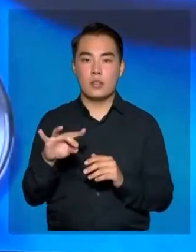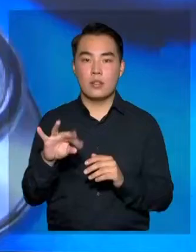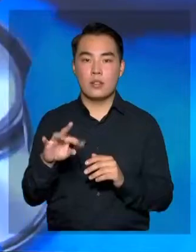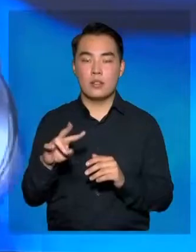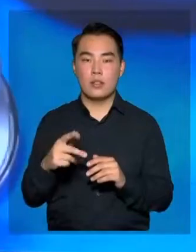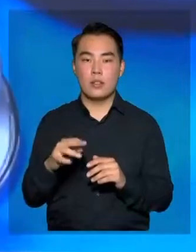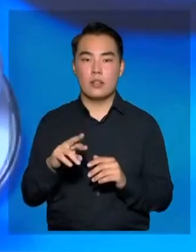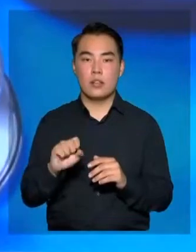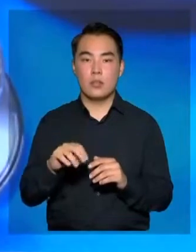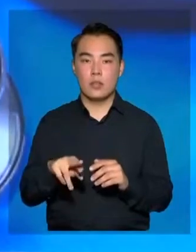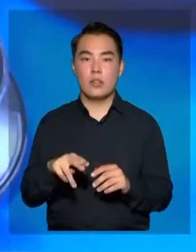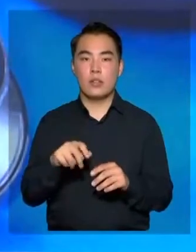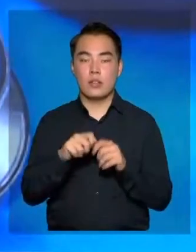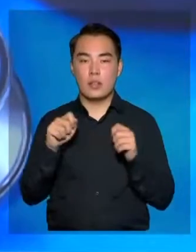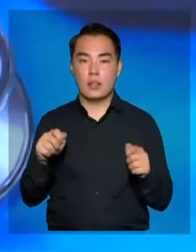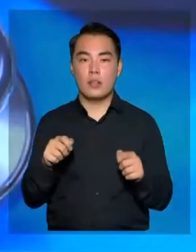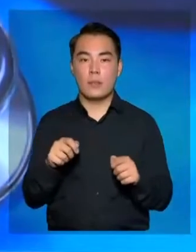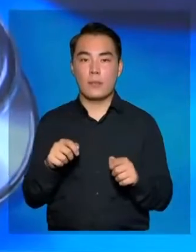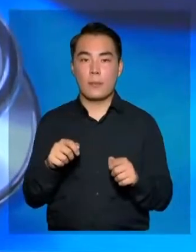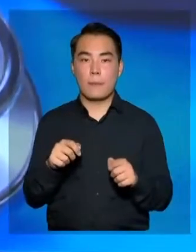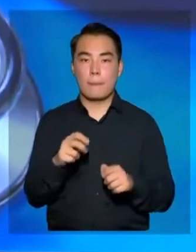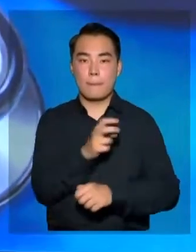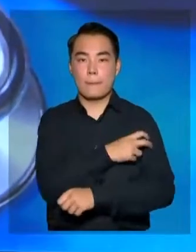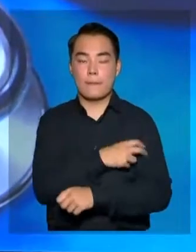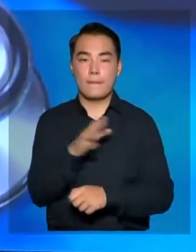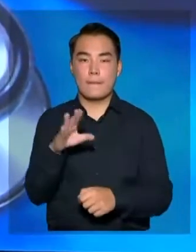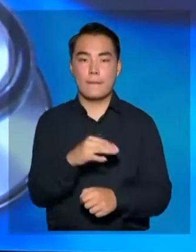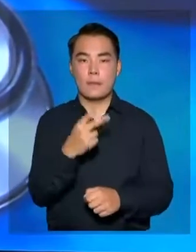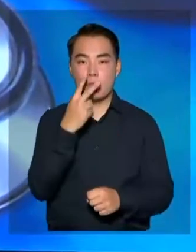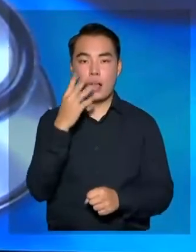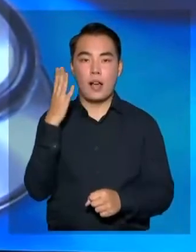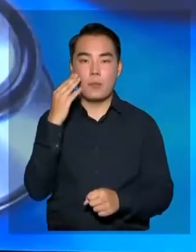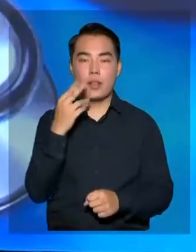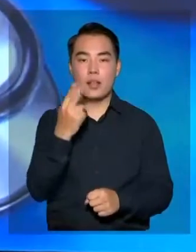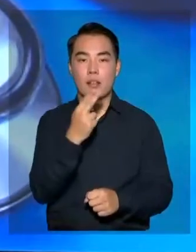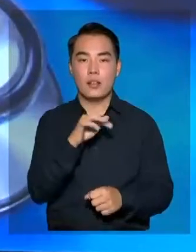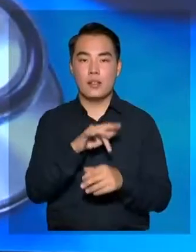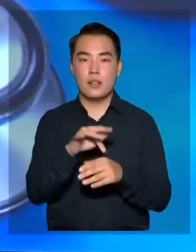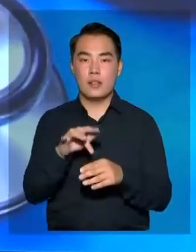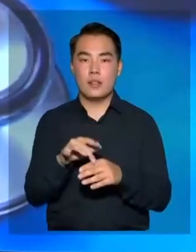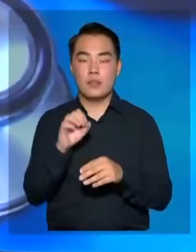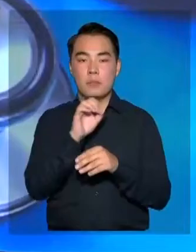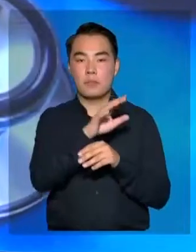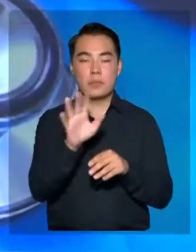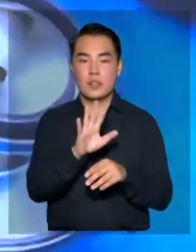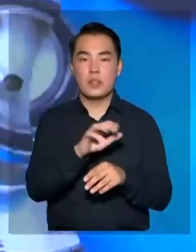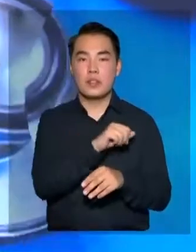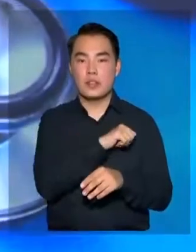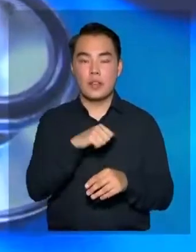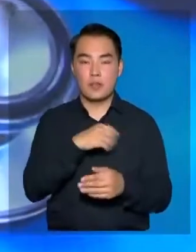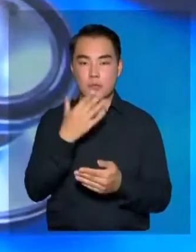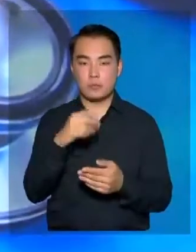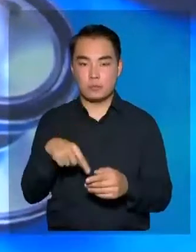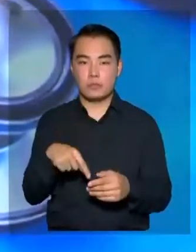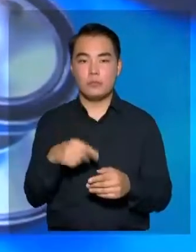оторинолорингология бөлімшесі ашылды. Ақ халаттылар бұрынғыдай науқастарды Алматы мен Астана қаласына жібермей-ақ өздері сауықтыра